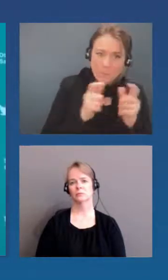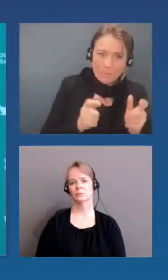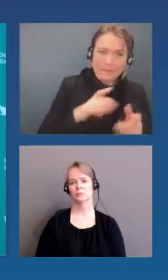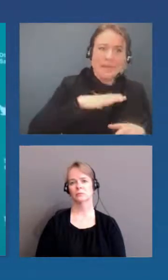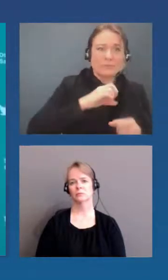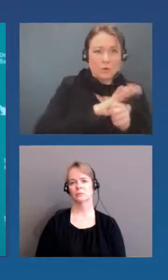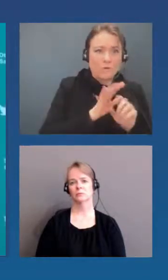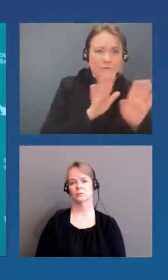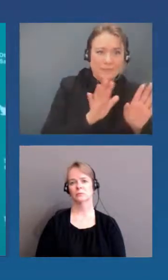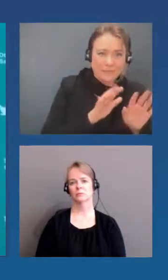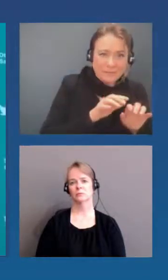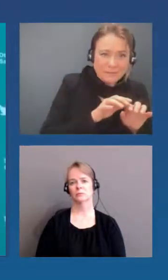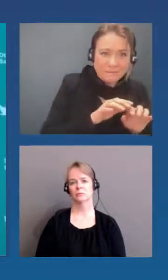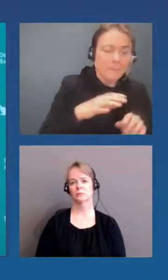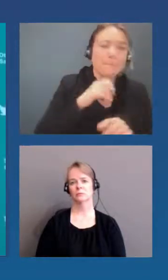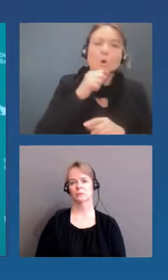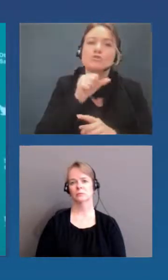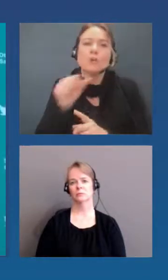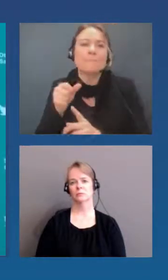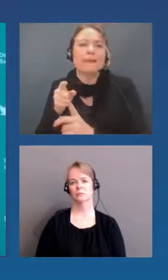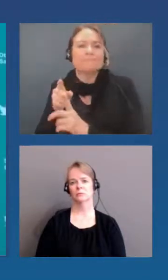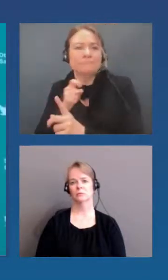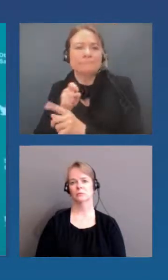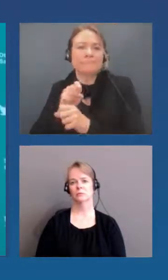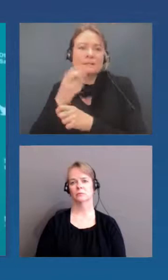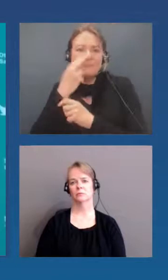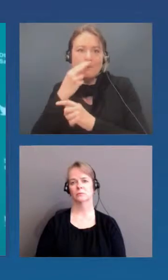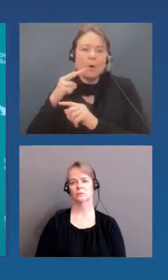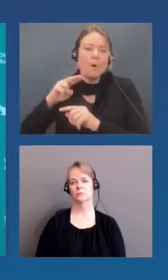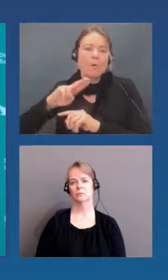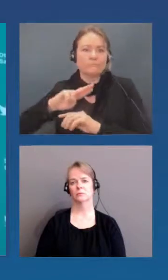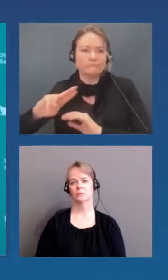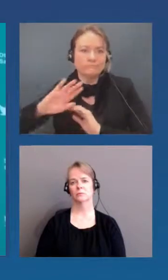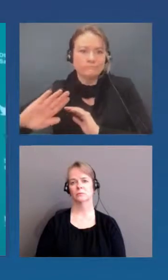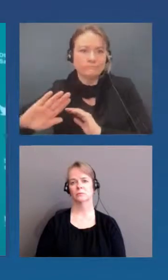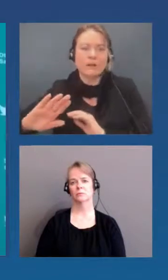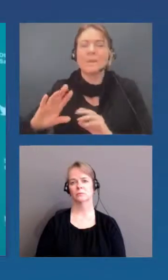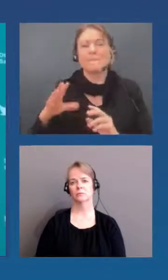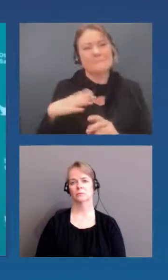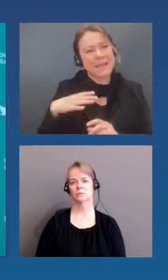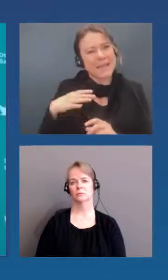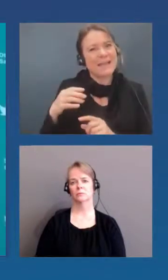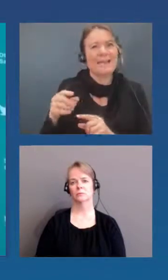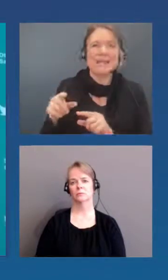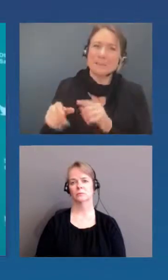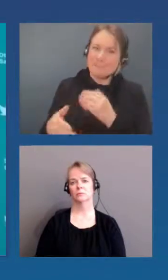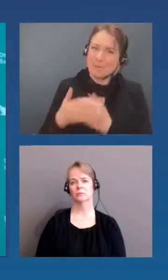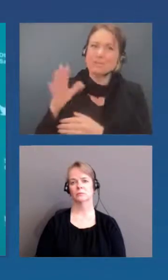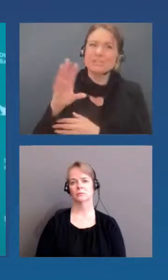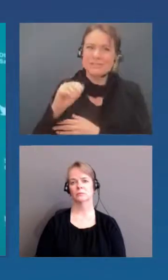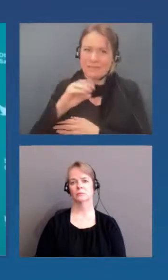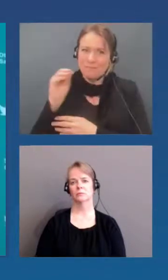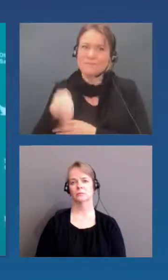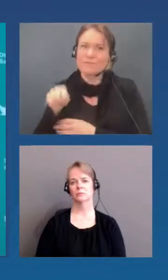pas juste une source, mais oui, c'est presque une moitié qui